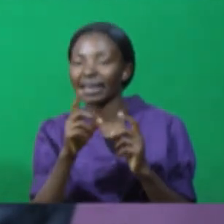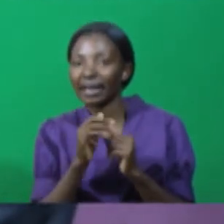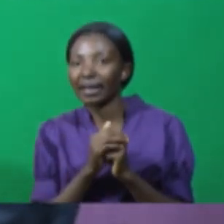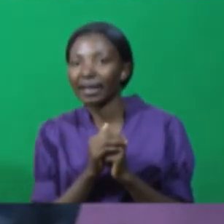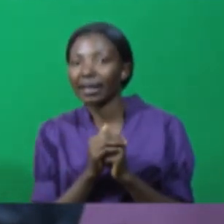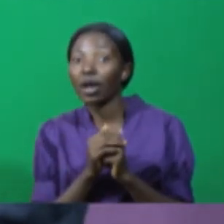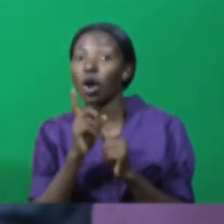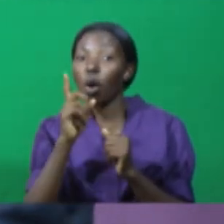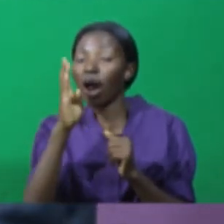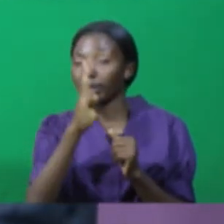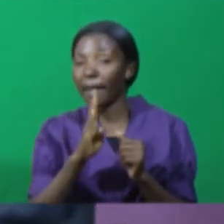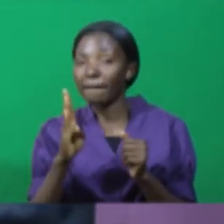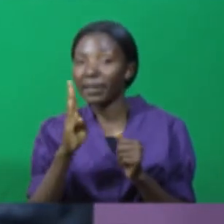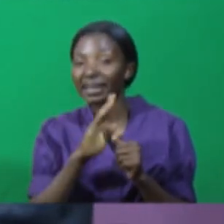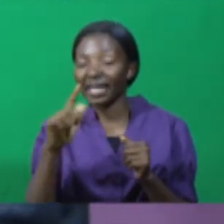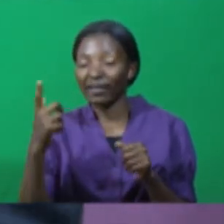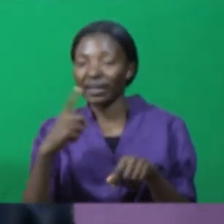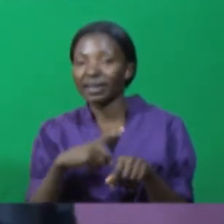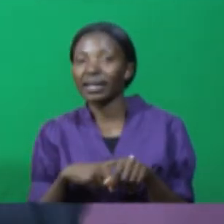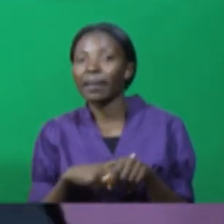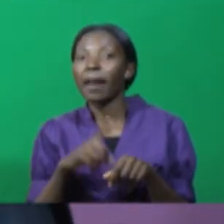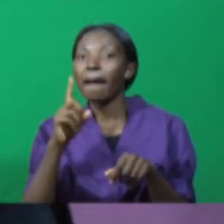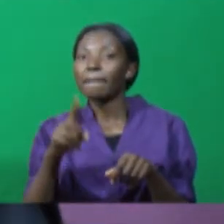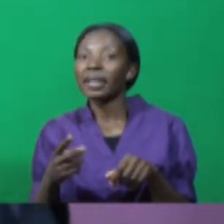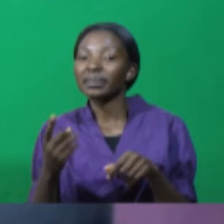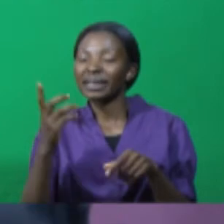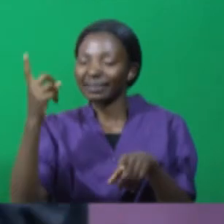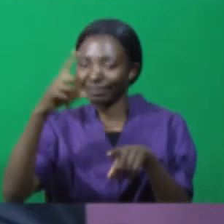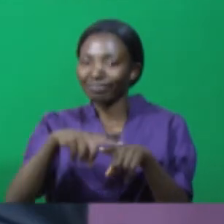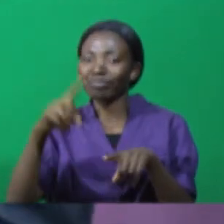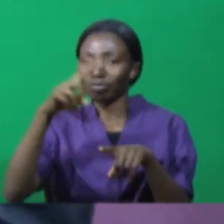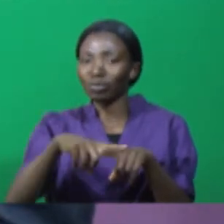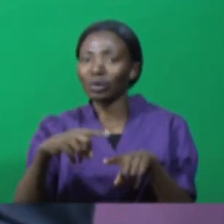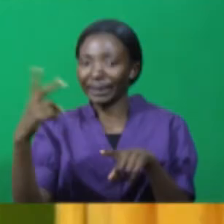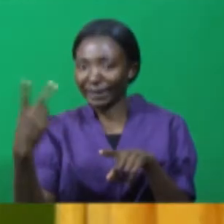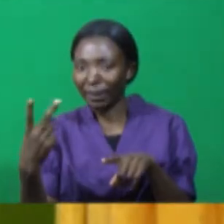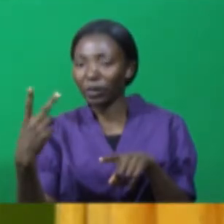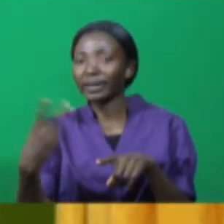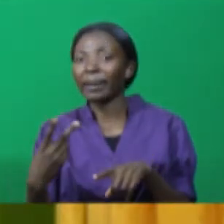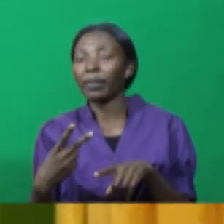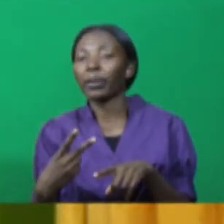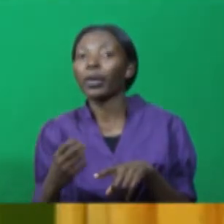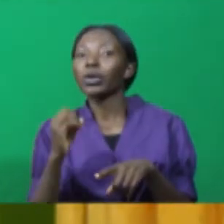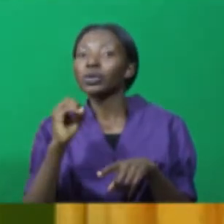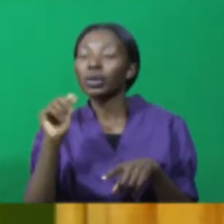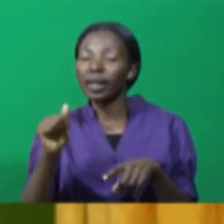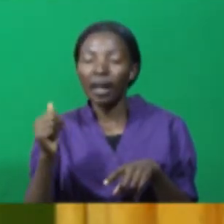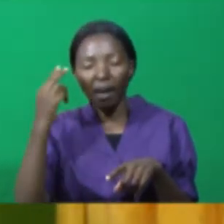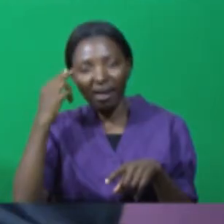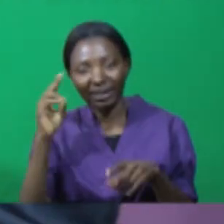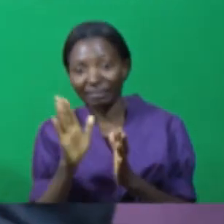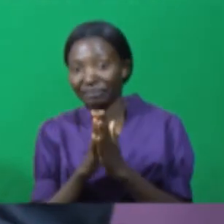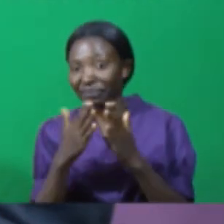kutsamira pakuti kukomborera kwa mwari nguva dzese kunofana ita double Ore hiti anomazone imi mabuzinzwisa